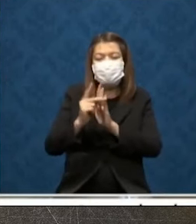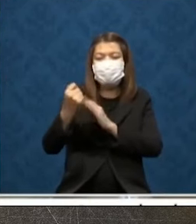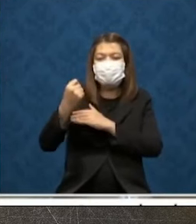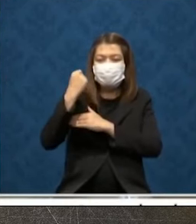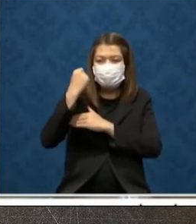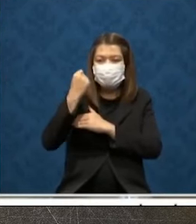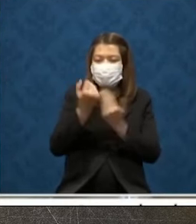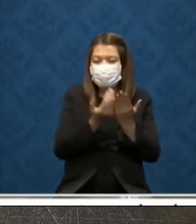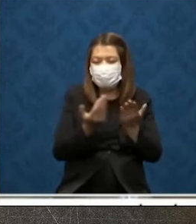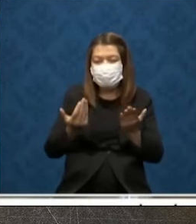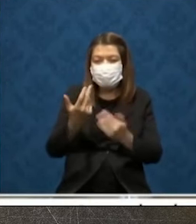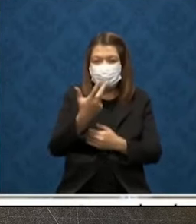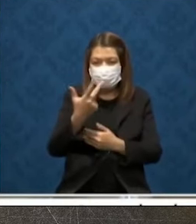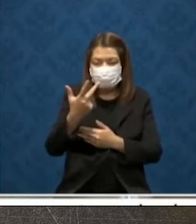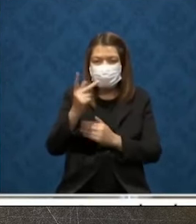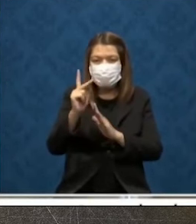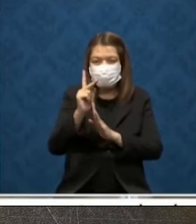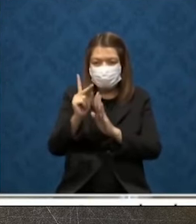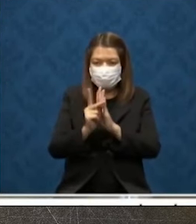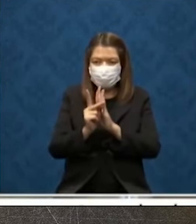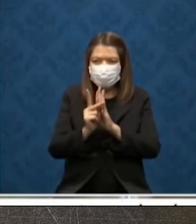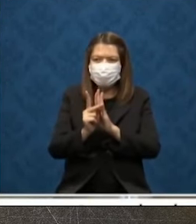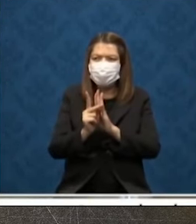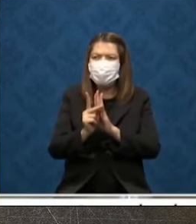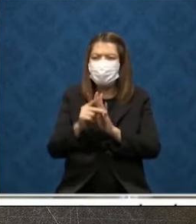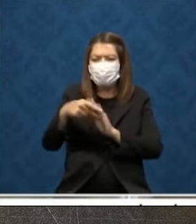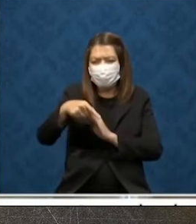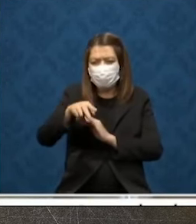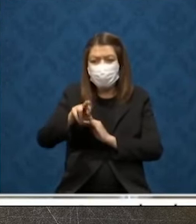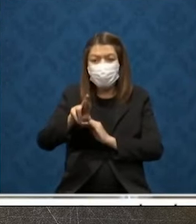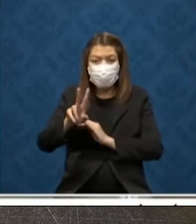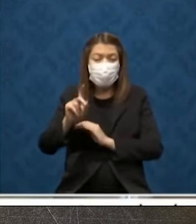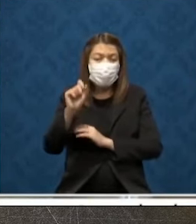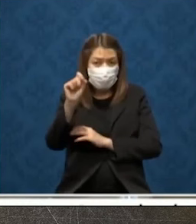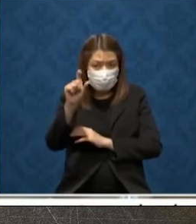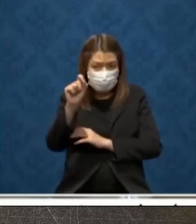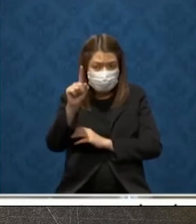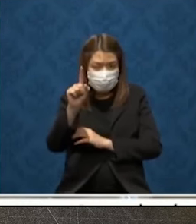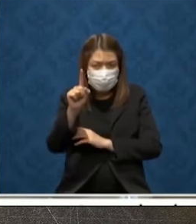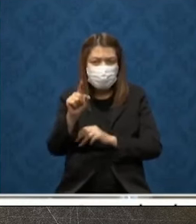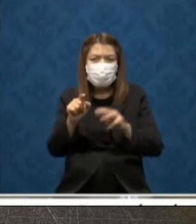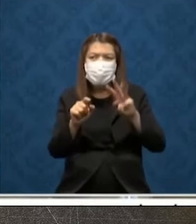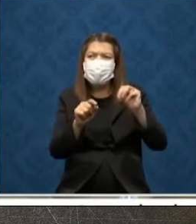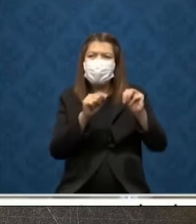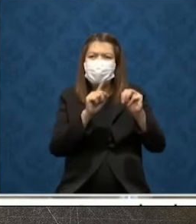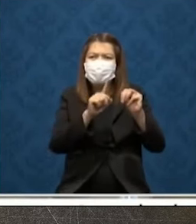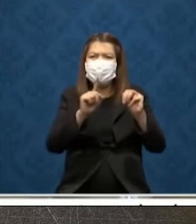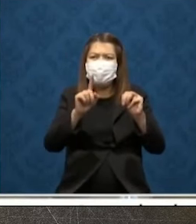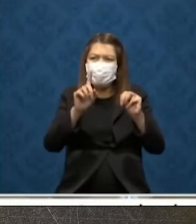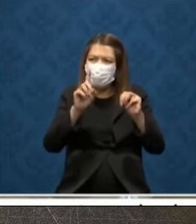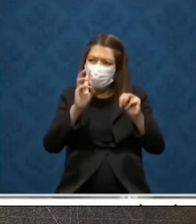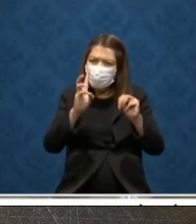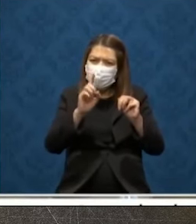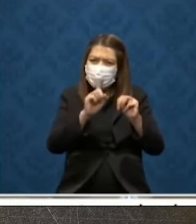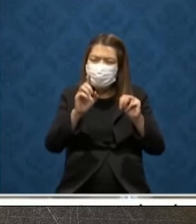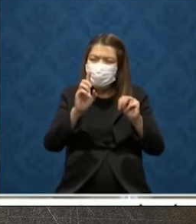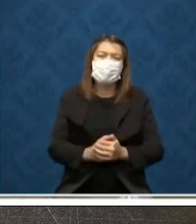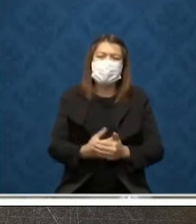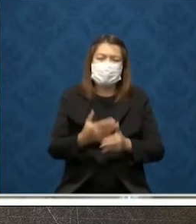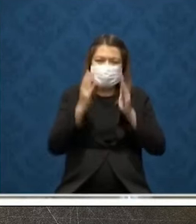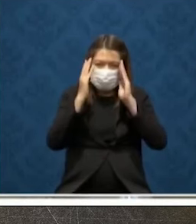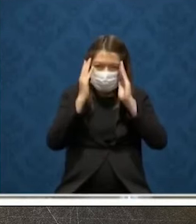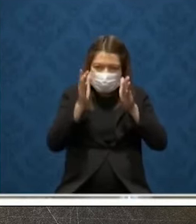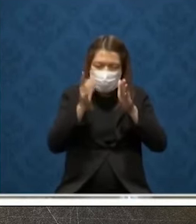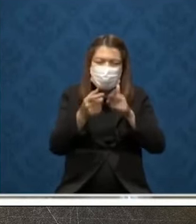ครั้งนั้นก็มีการกล่าวหามีการบอกว่าที่ถูกยุบพักเพราะกระบวนการที่อยู่เบื้องหลังอยู่เหนือรัฐธรรมนูญจึงเป็นที่